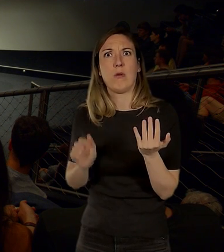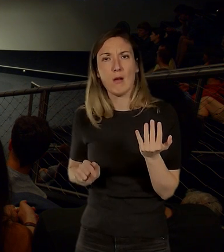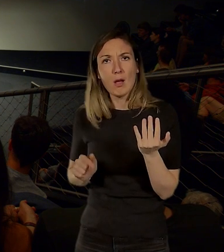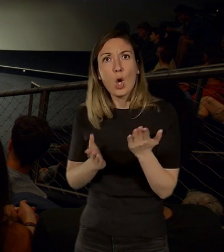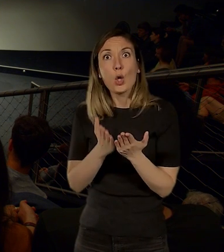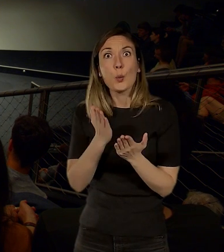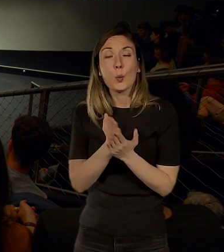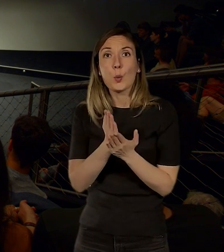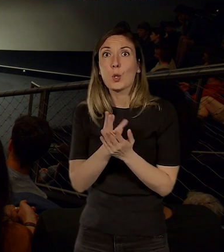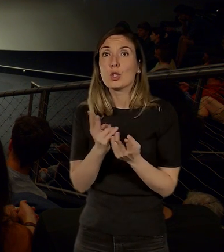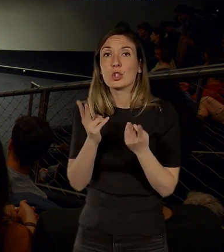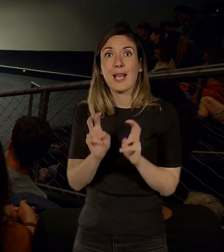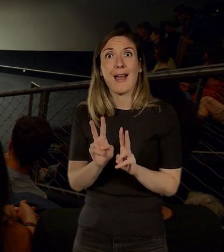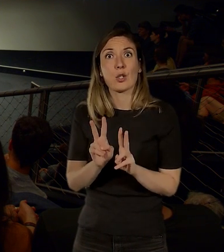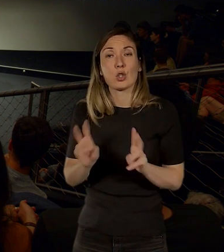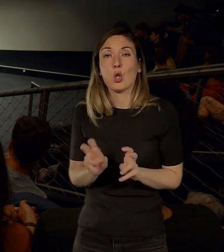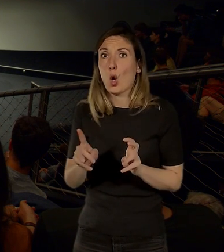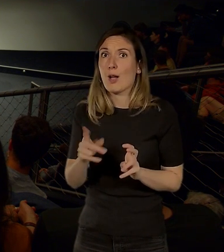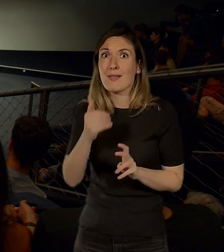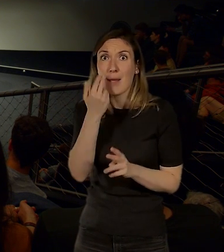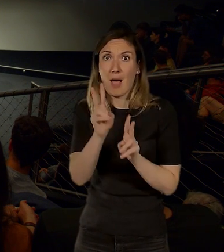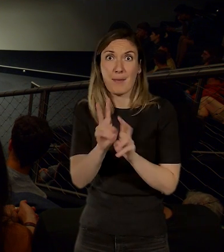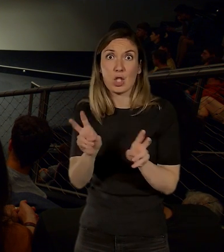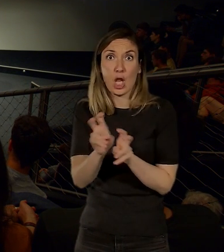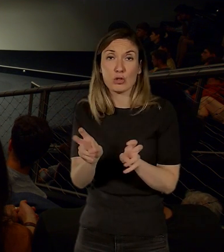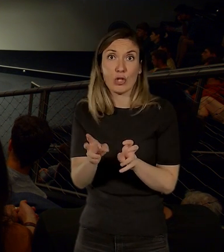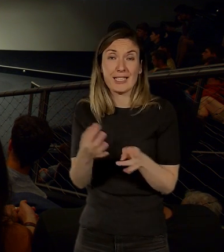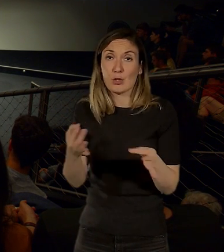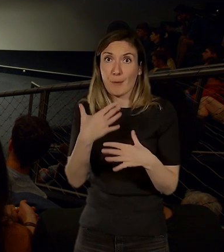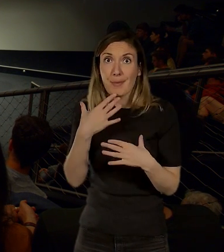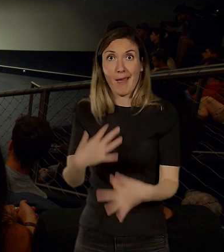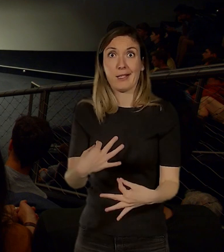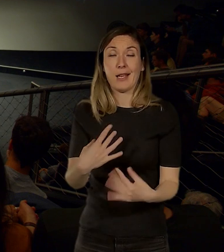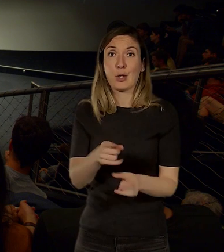neumožňuje udělat kontinuální řešení, které by vlastně v tom celém úseku